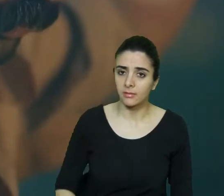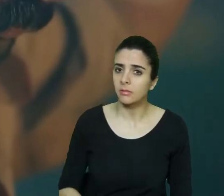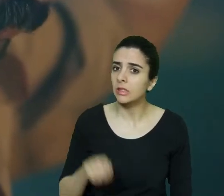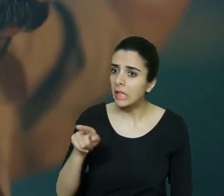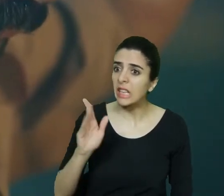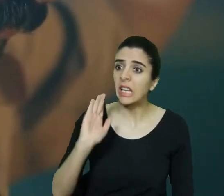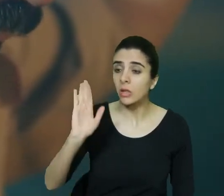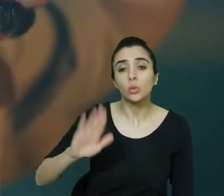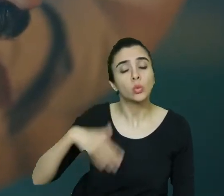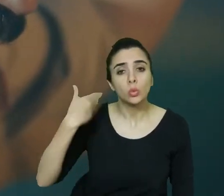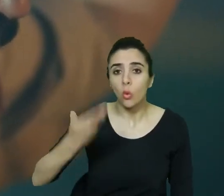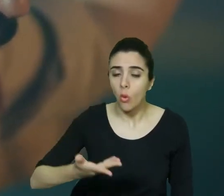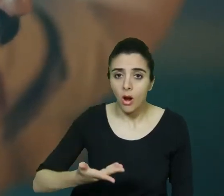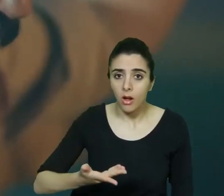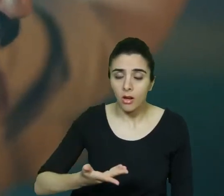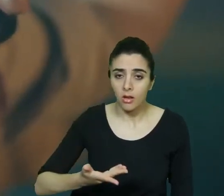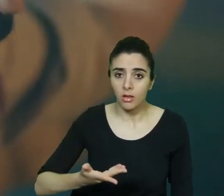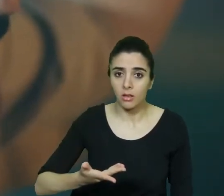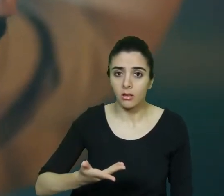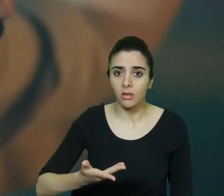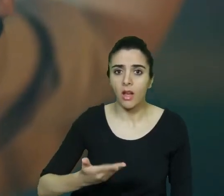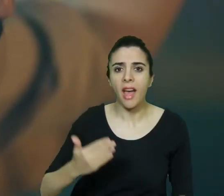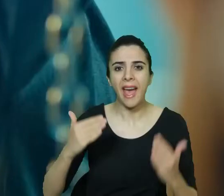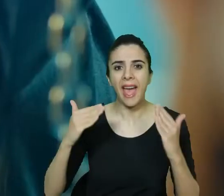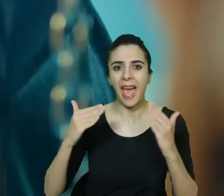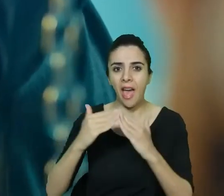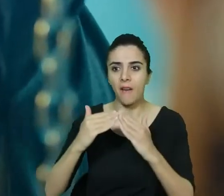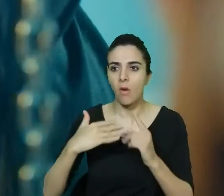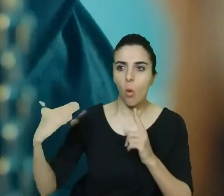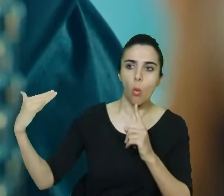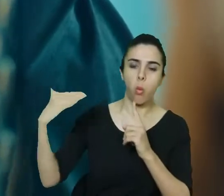Sen gittikten sonra eve baskın yedik.